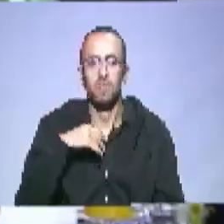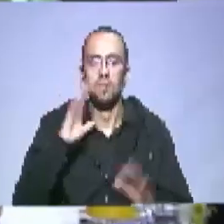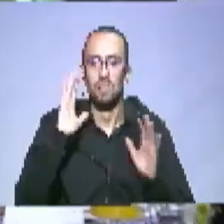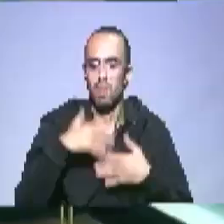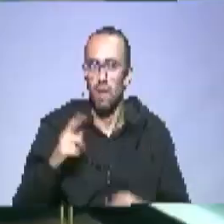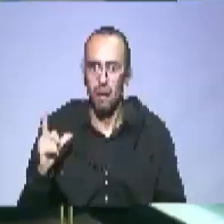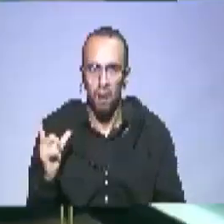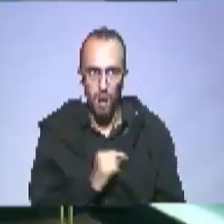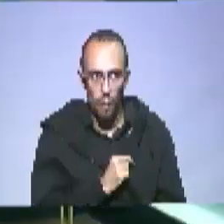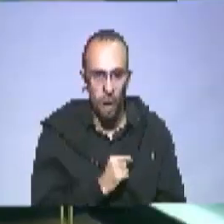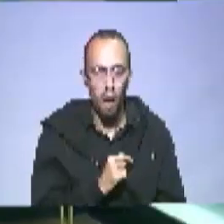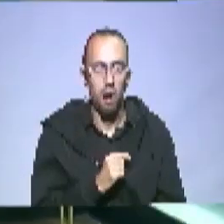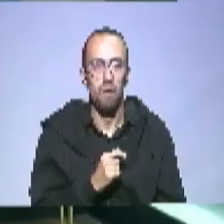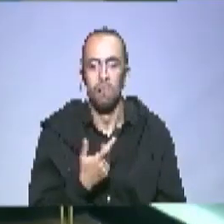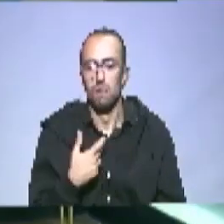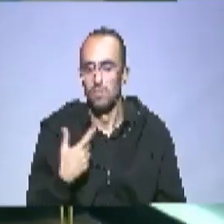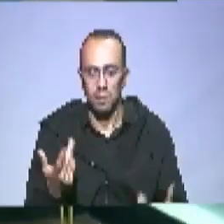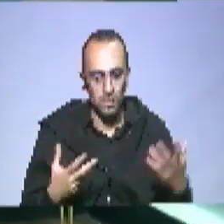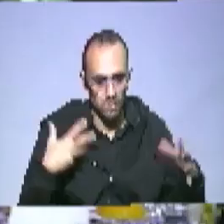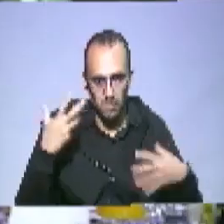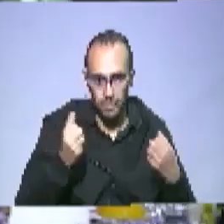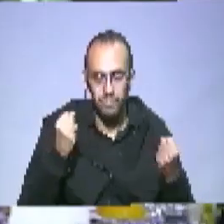ما ترجعوش حيرانين ولا حاجة.